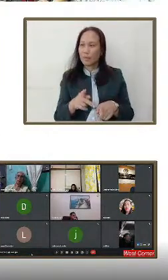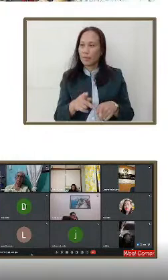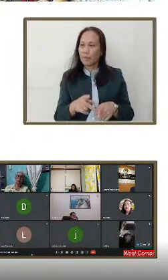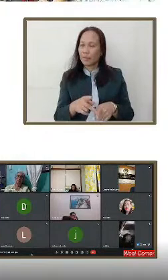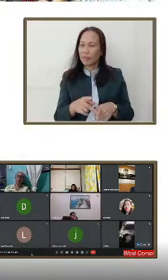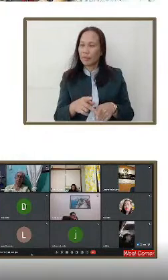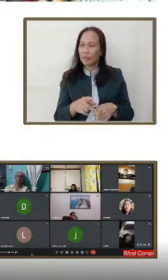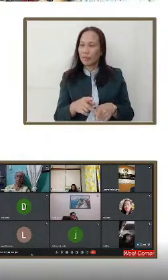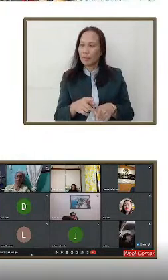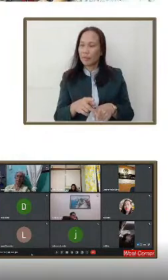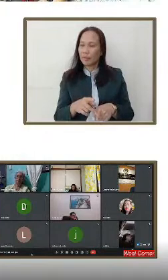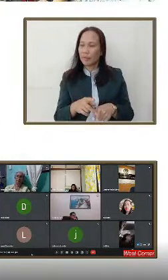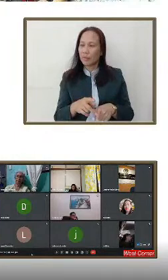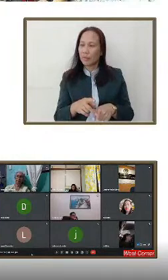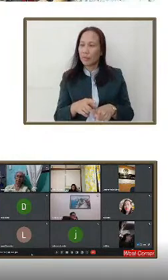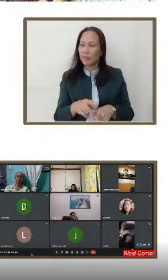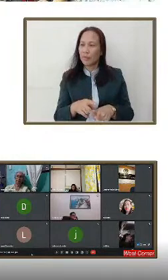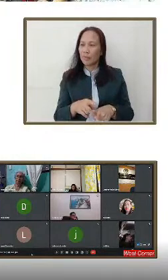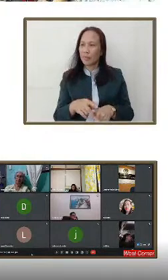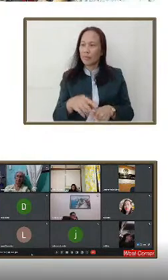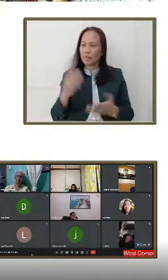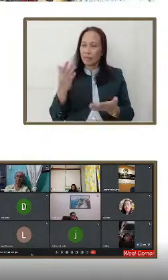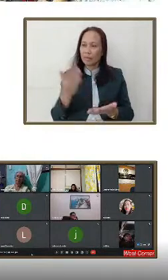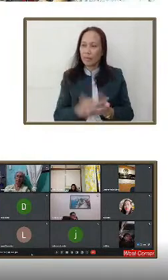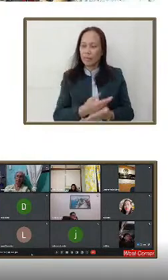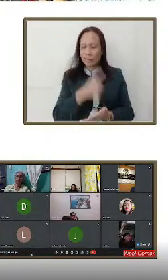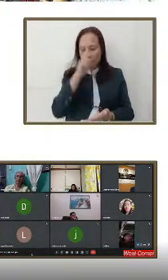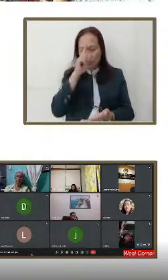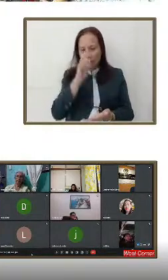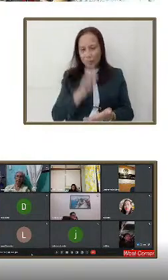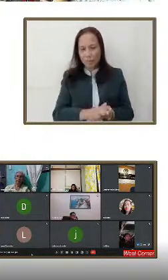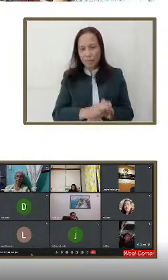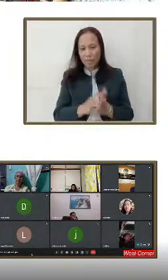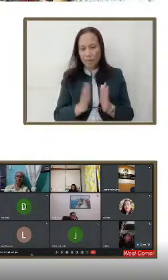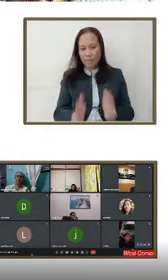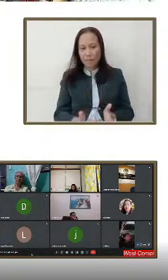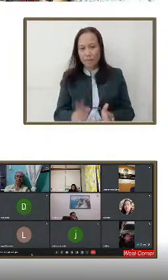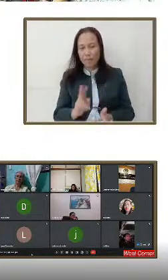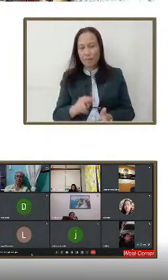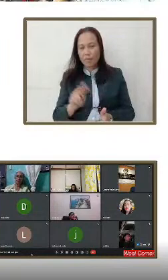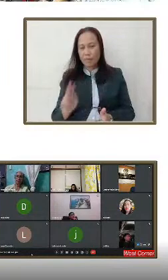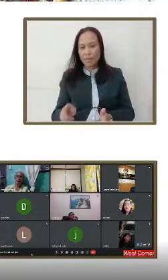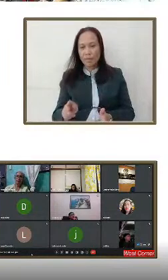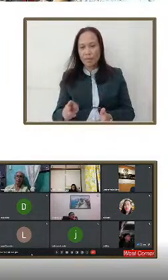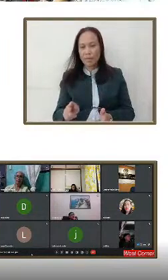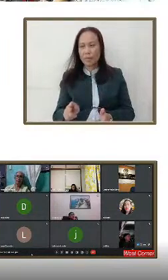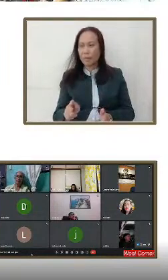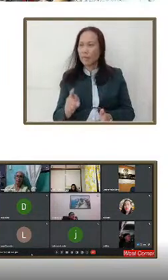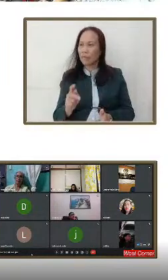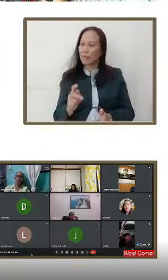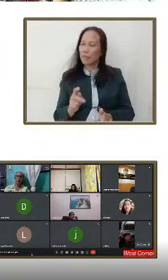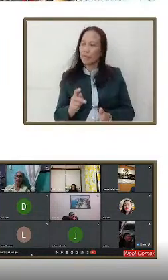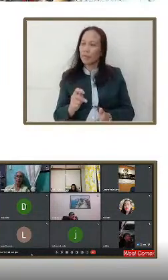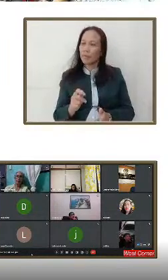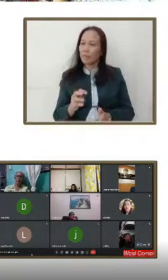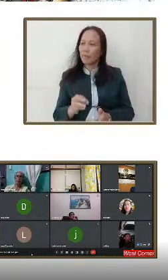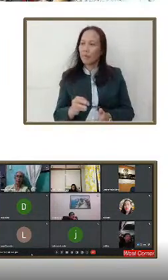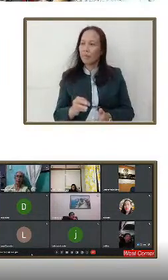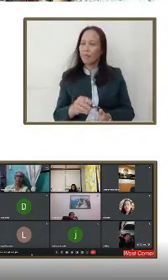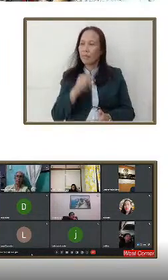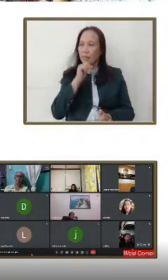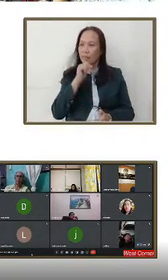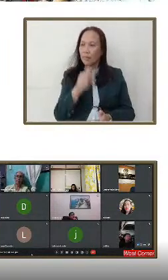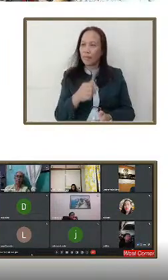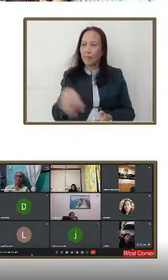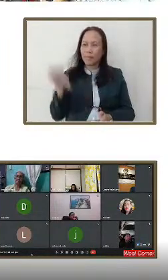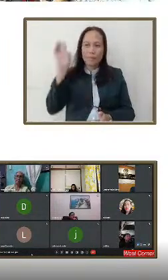mananampalataya, mga bagong believers, napakahalaga po yan. Okay? Napakahalaga. So hindi nyo maririnig yung mga testimony